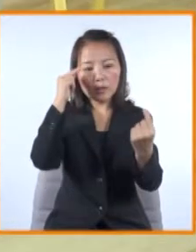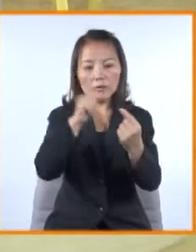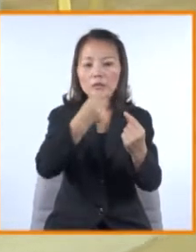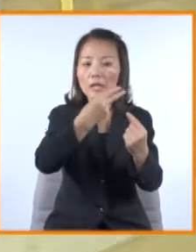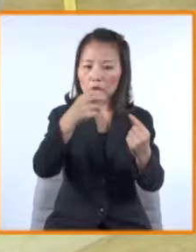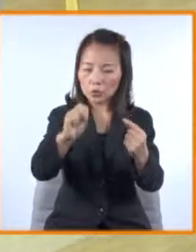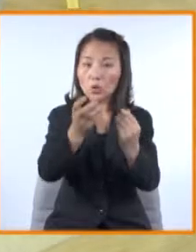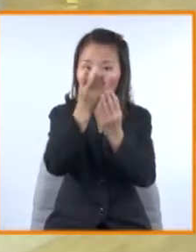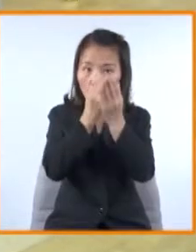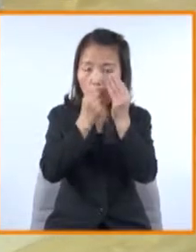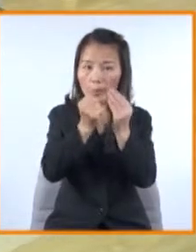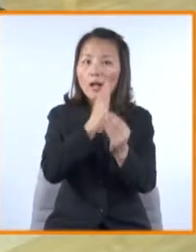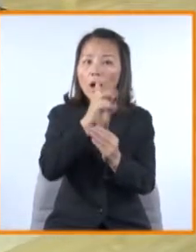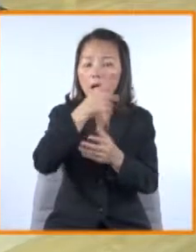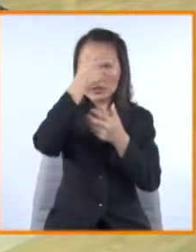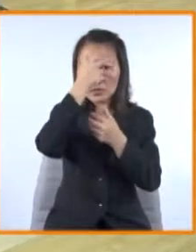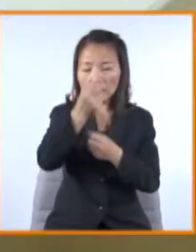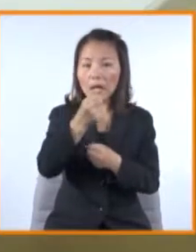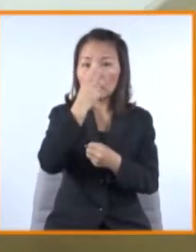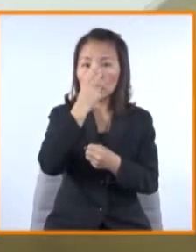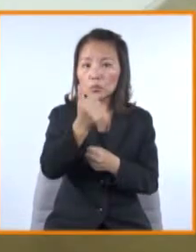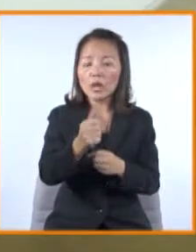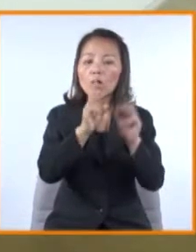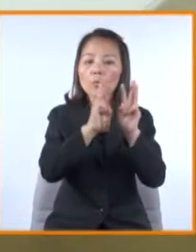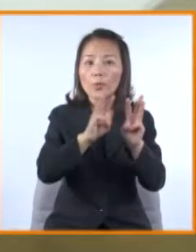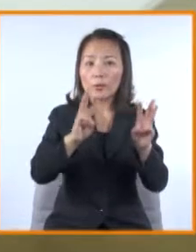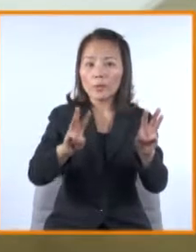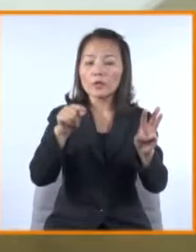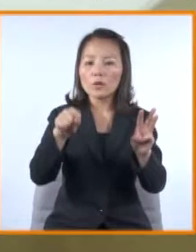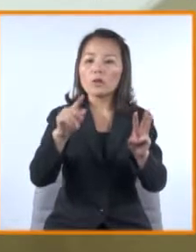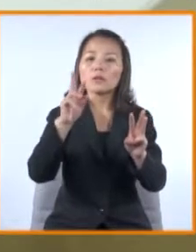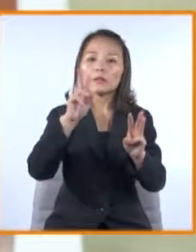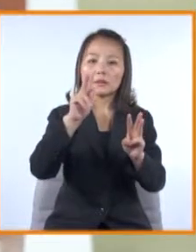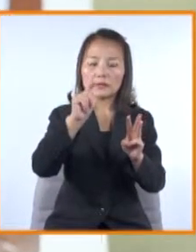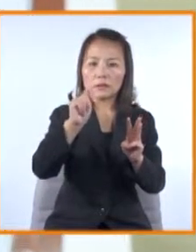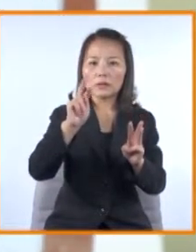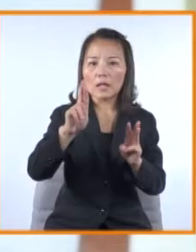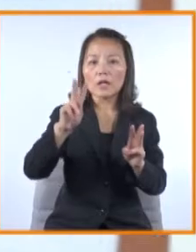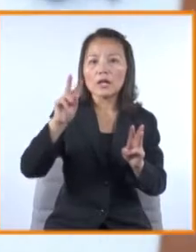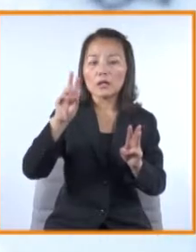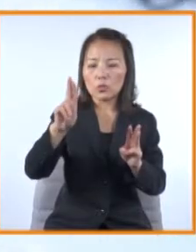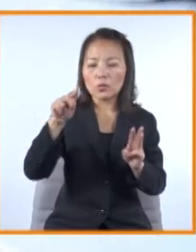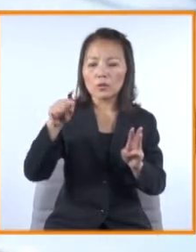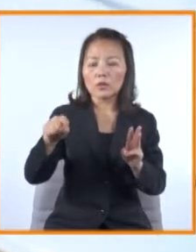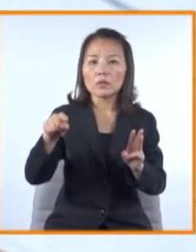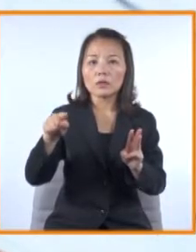มนี้นะคะผู้ที่สนใจก็สามารถดูรายละเอียดเพิ่มเติมได้ที่ www.trueclicklife.com ค่ะ